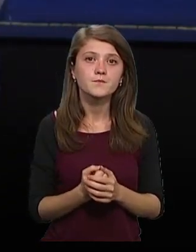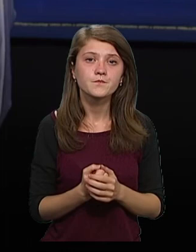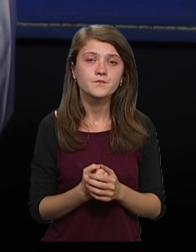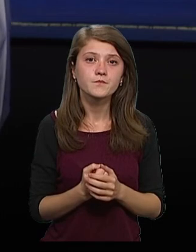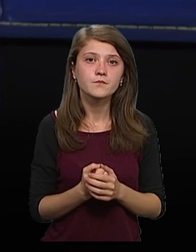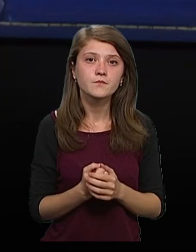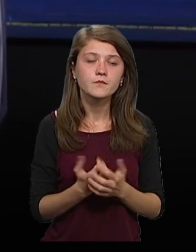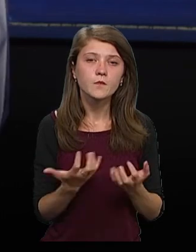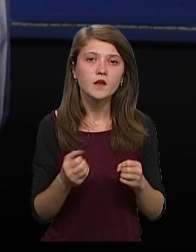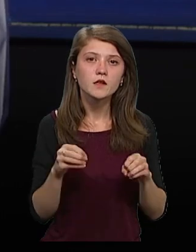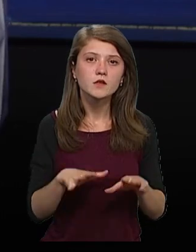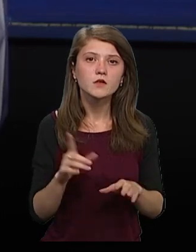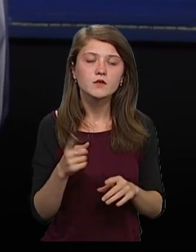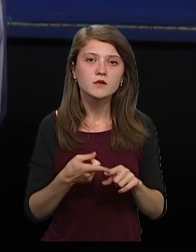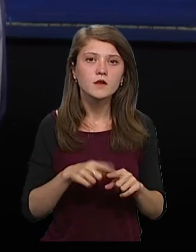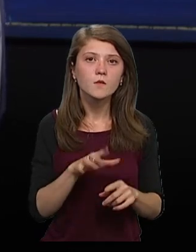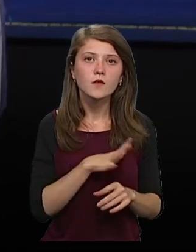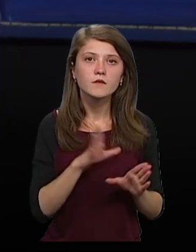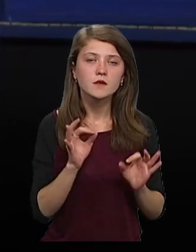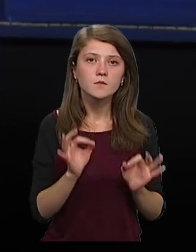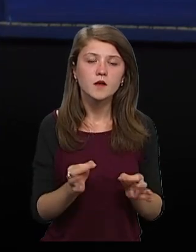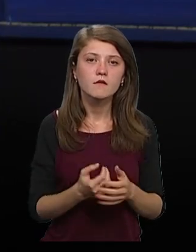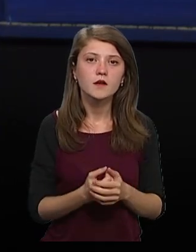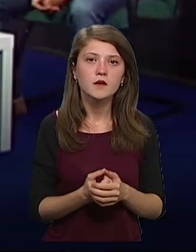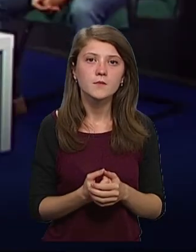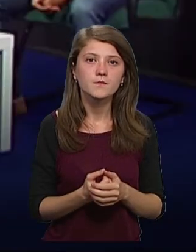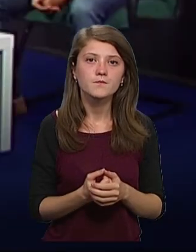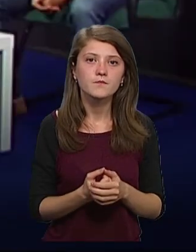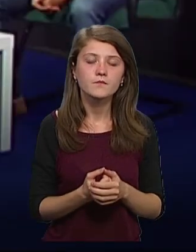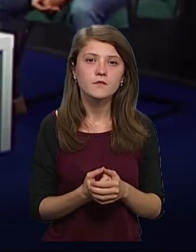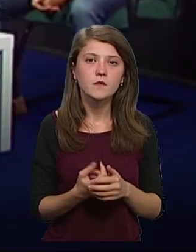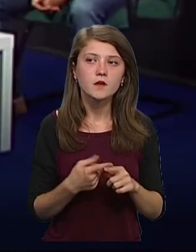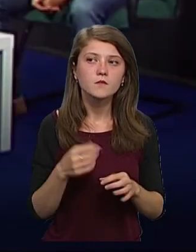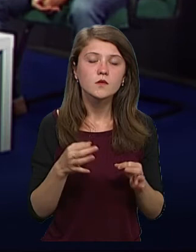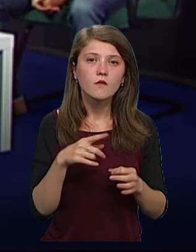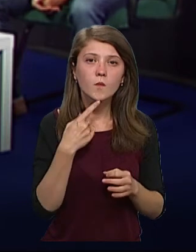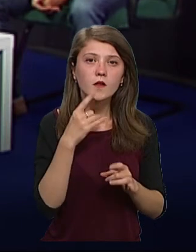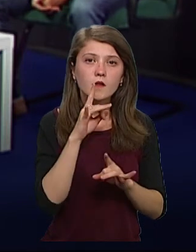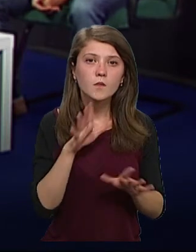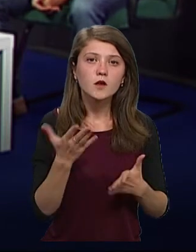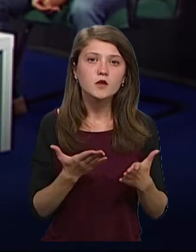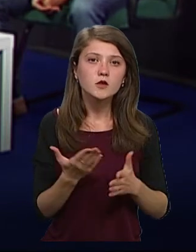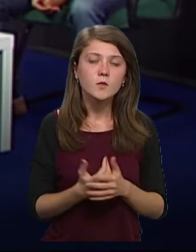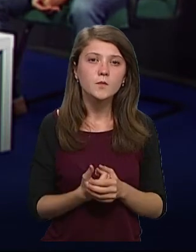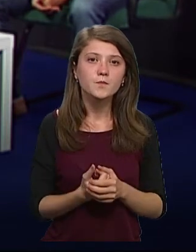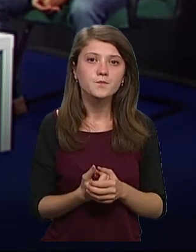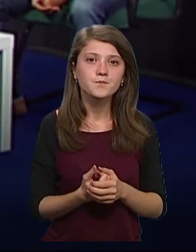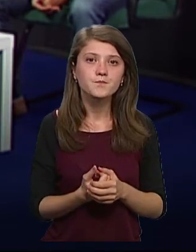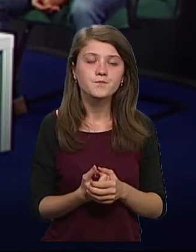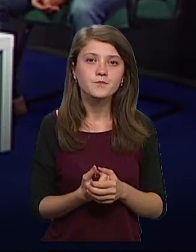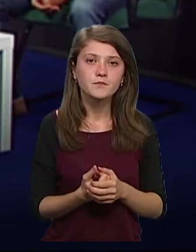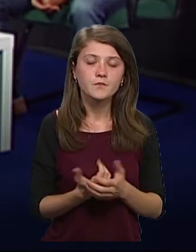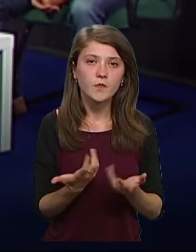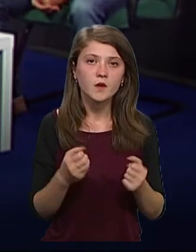суд прийняв рішення, що це відбулося все правильно. Ми з Конституційним судом обговорити не будемо. Так от, для того, щоб провести... Що